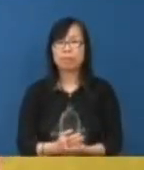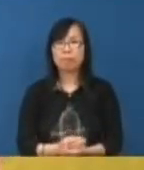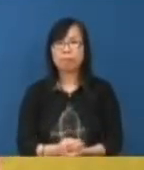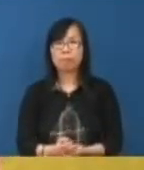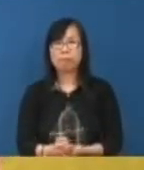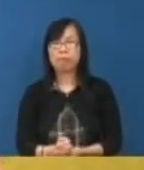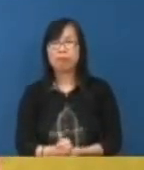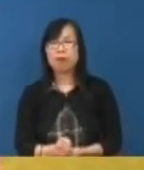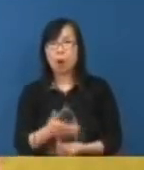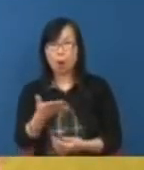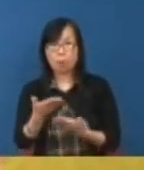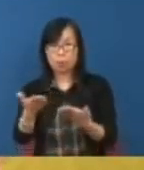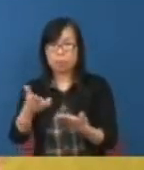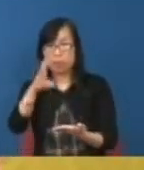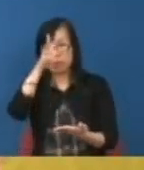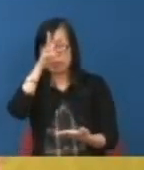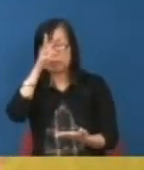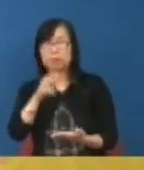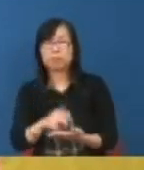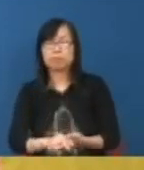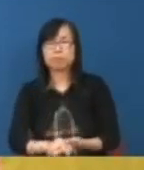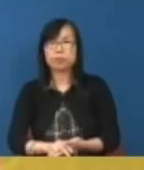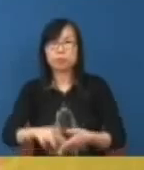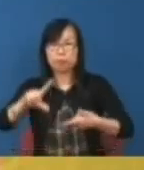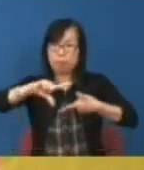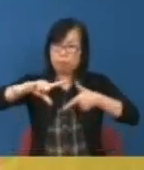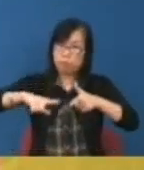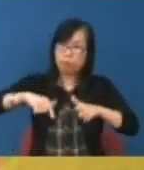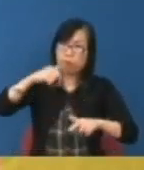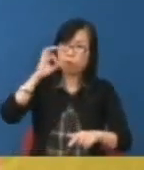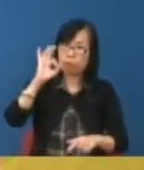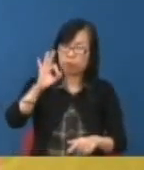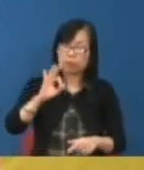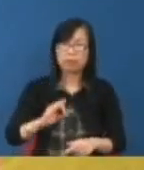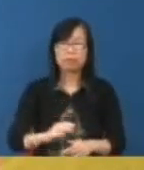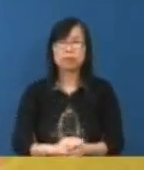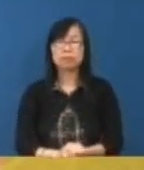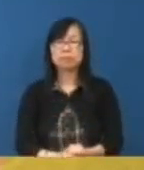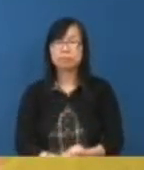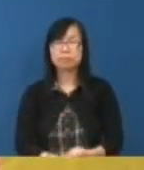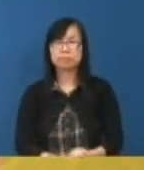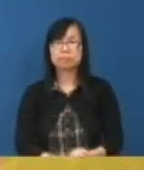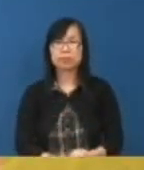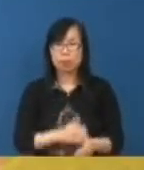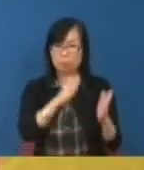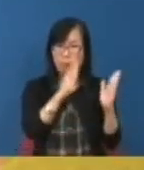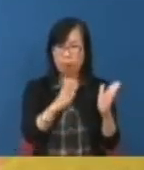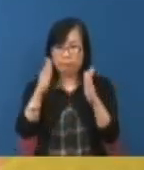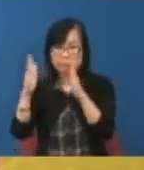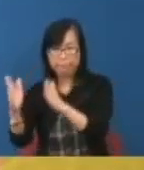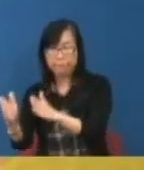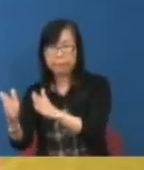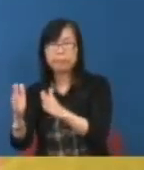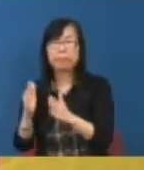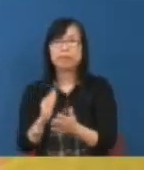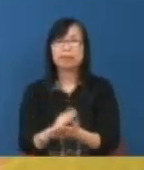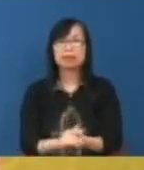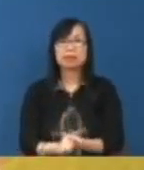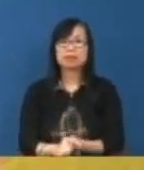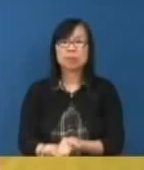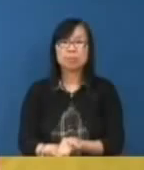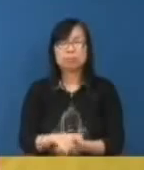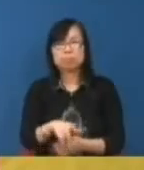係俾政府過咗嗰個政改方案出到嚟，後尾仲個安排各方面其實又唔見